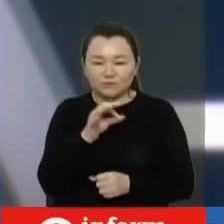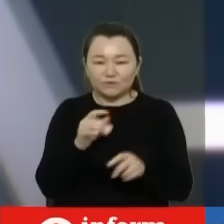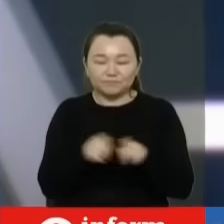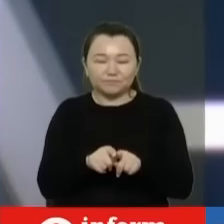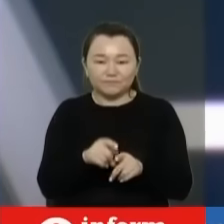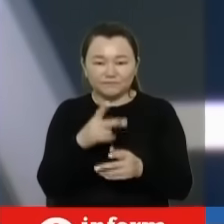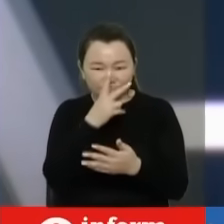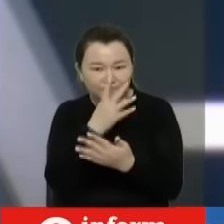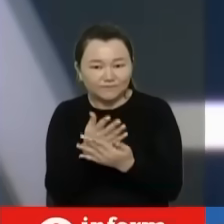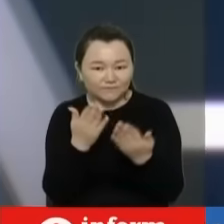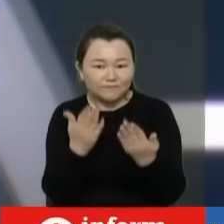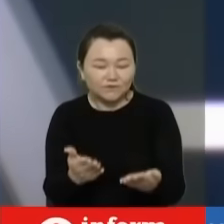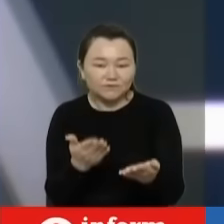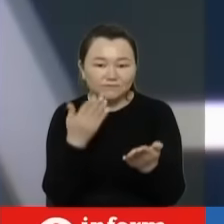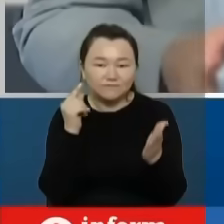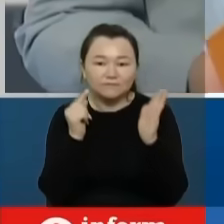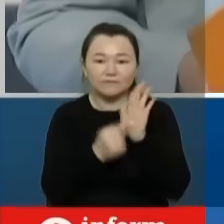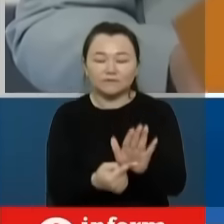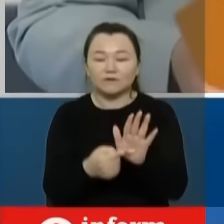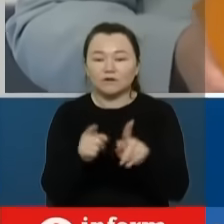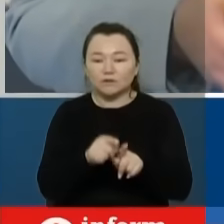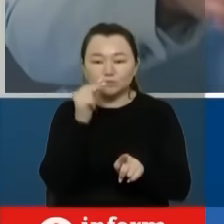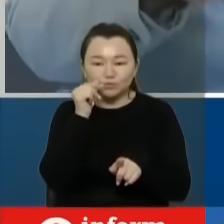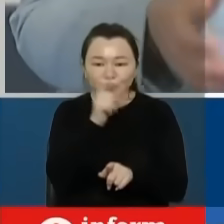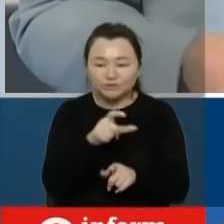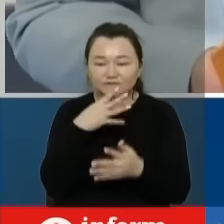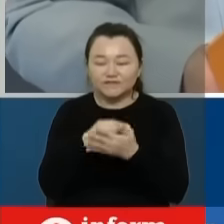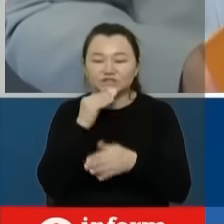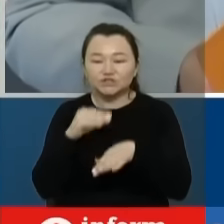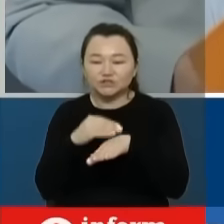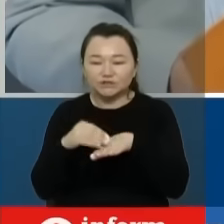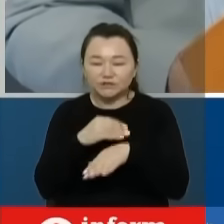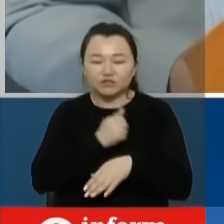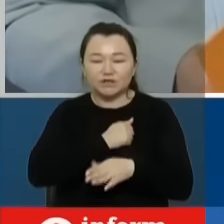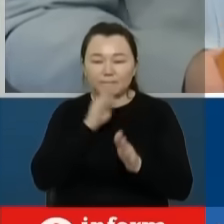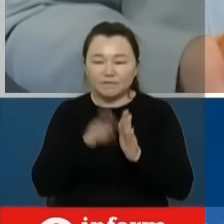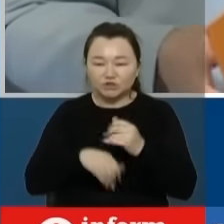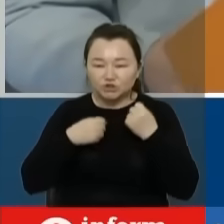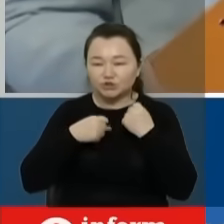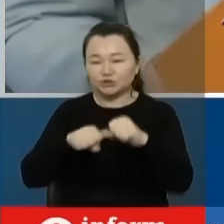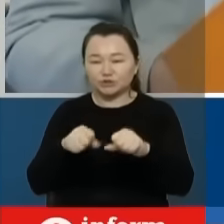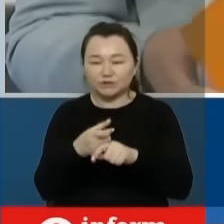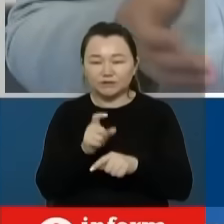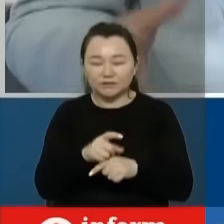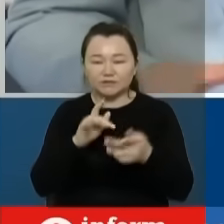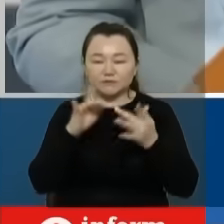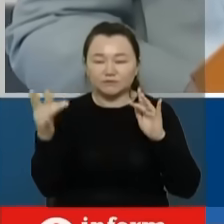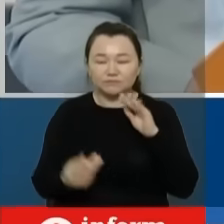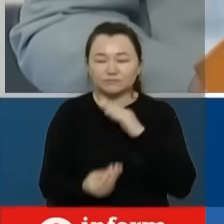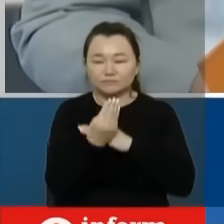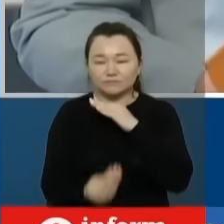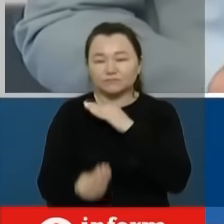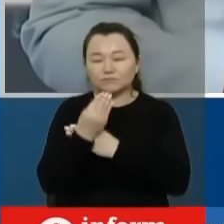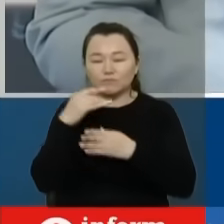бергендей. Экс-министр сотынан бөлек қазір ер адамдардың әйелдерін аяусыз соққыға жыққан жазбалары әлеуметтік желіде көп тарап